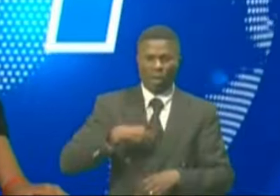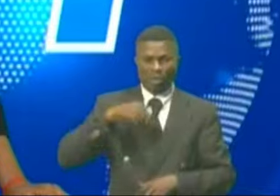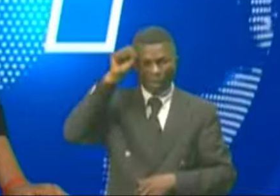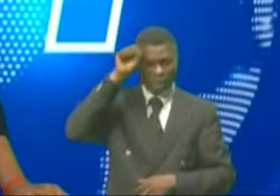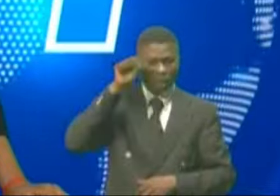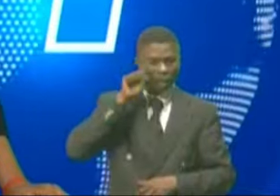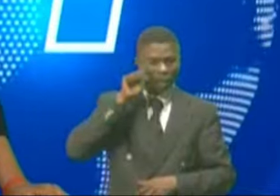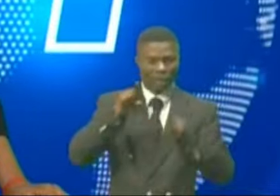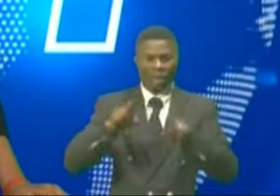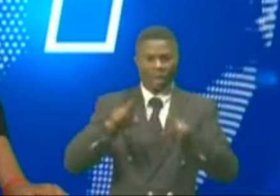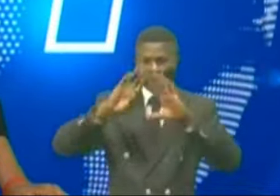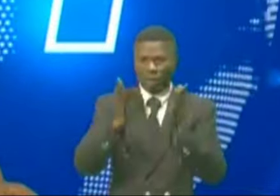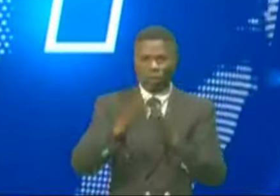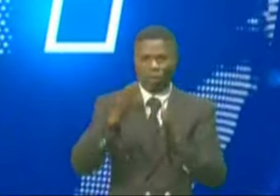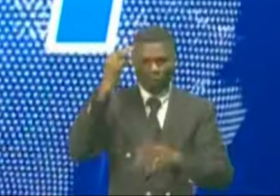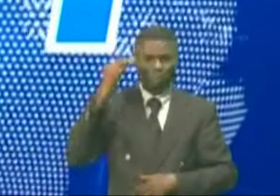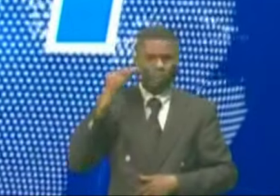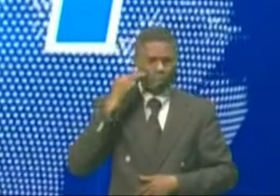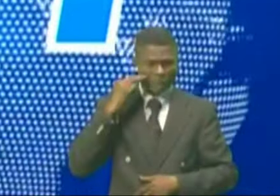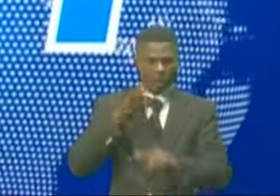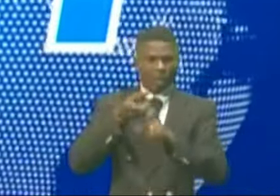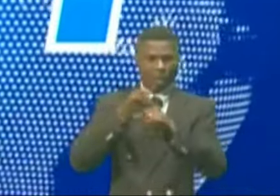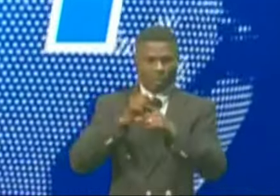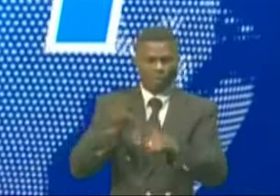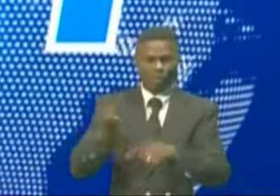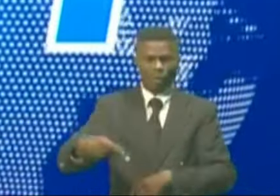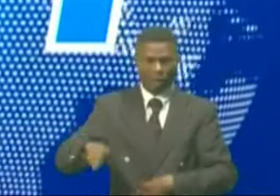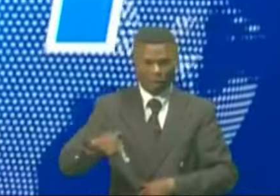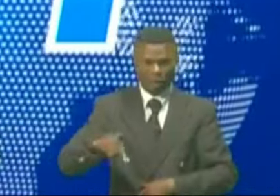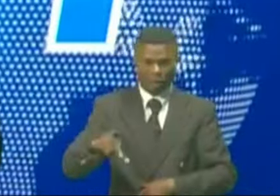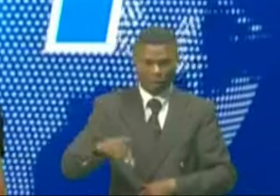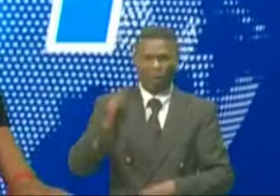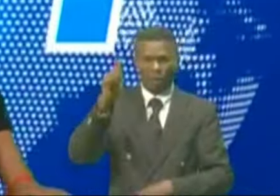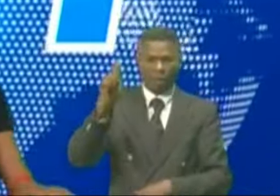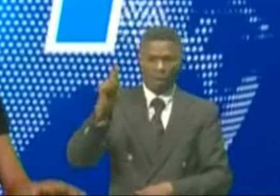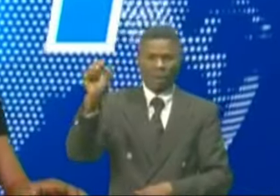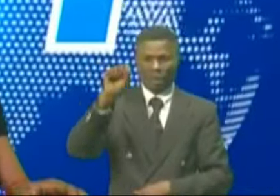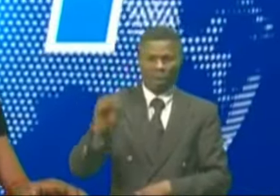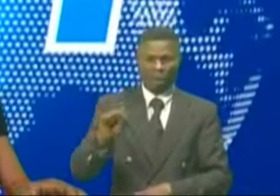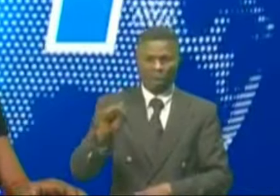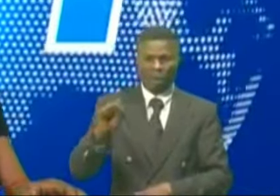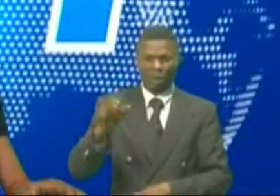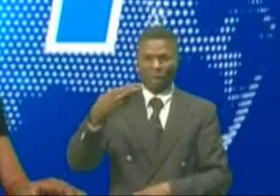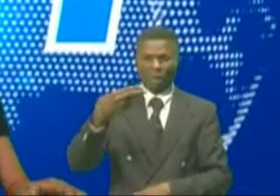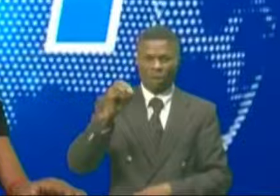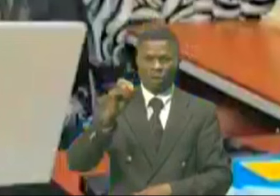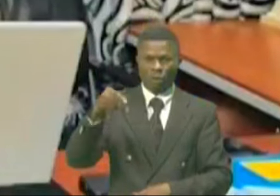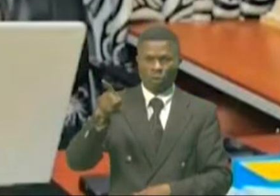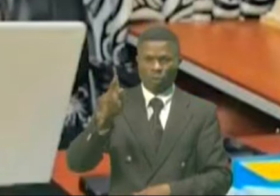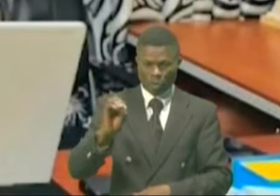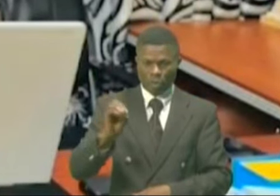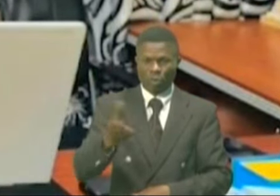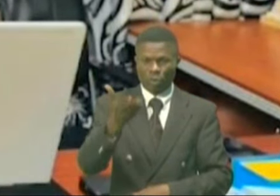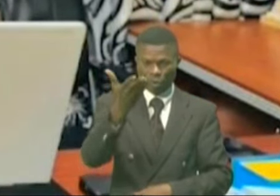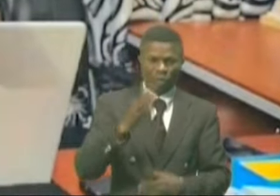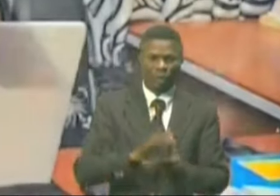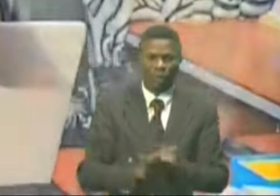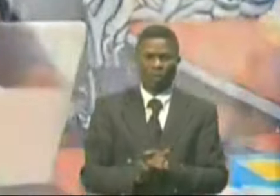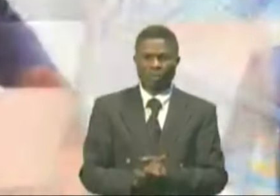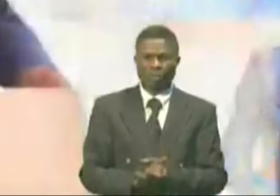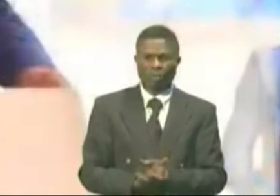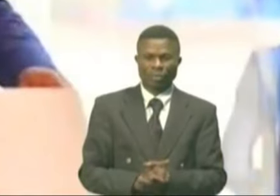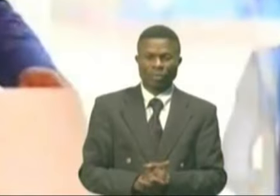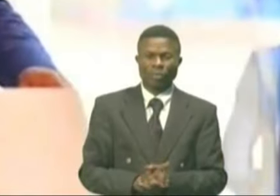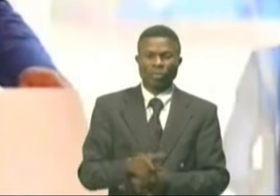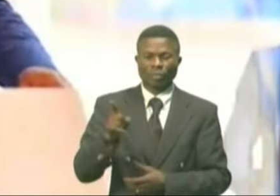qu'aux membres de cette équipe ressortissant de la province de la Tchopo. C'est un commentaire de Cédric Emina. Hormis ses missions